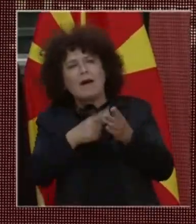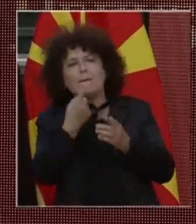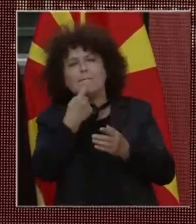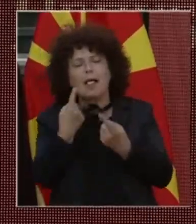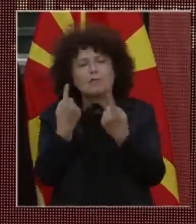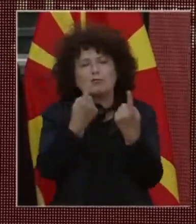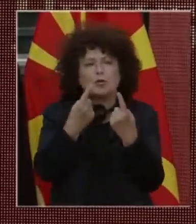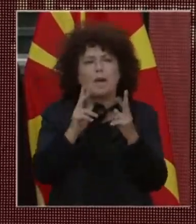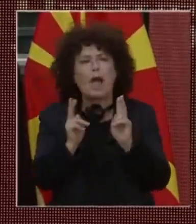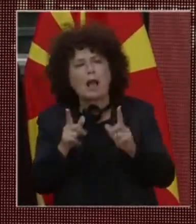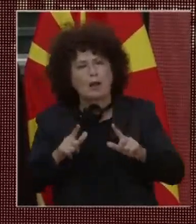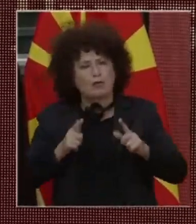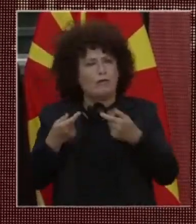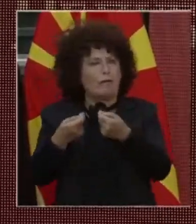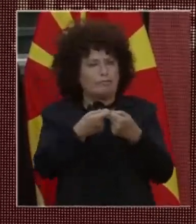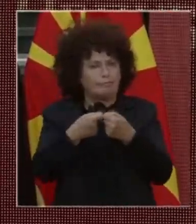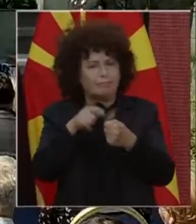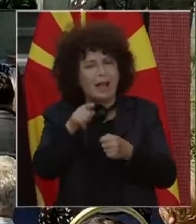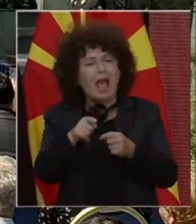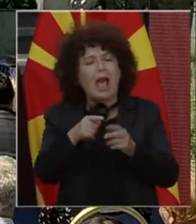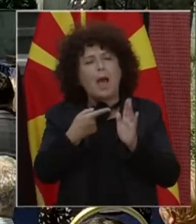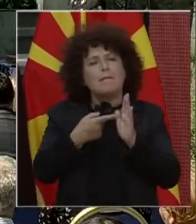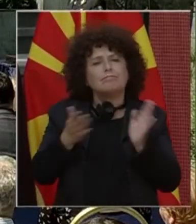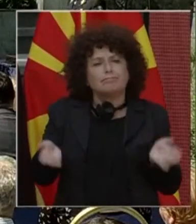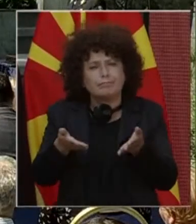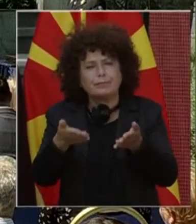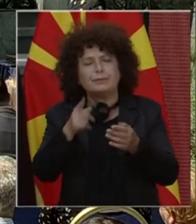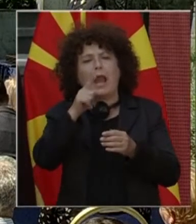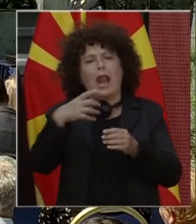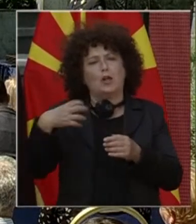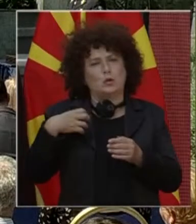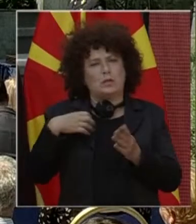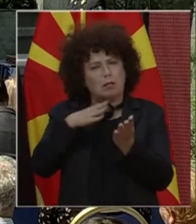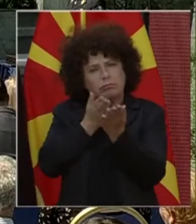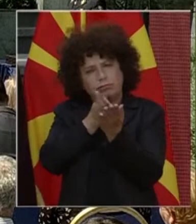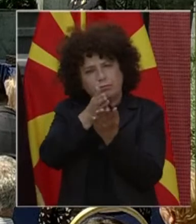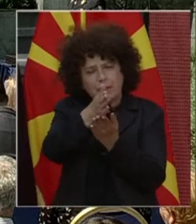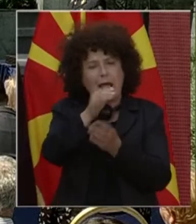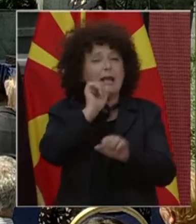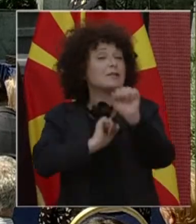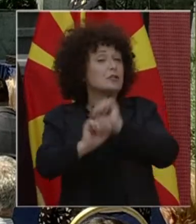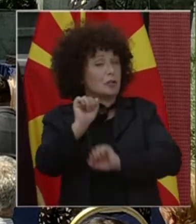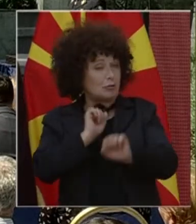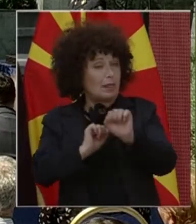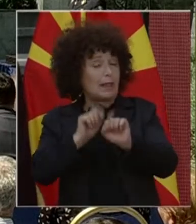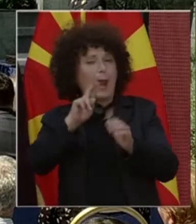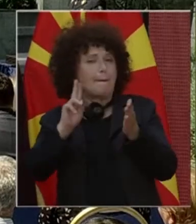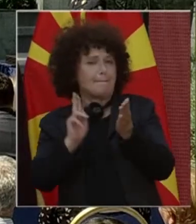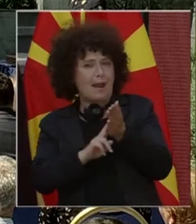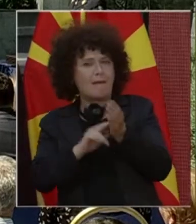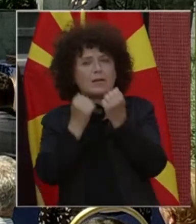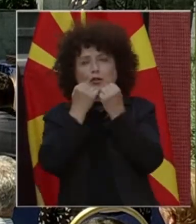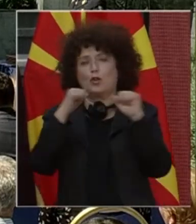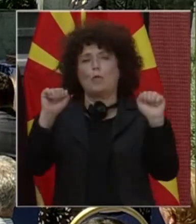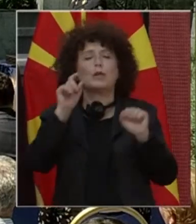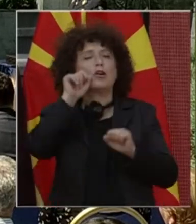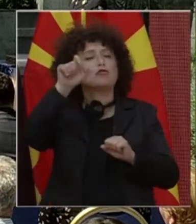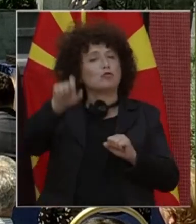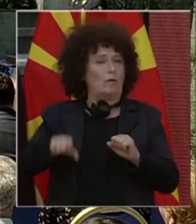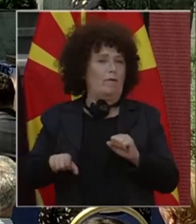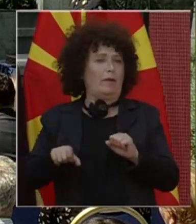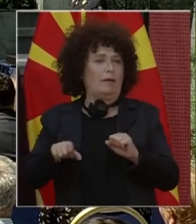благосостојбата на заедницата, катализатор на социјалните процеси, заштитник на правата и слободите на